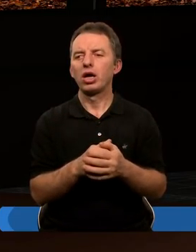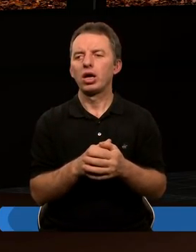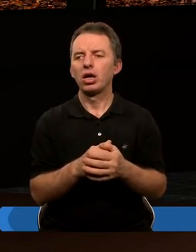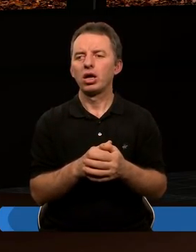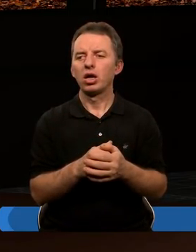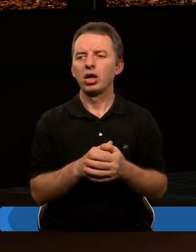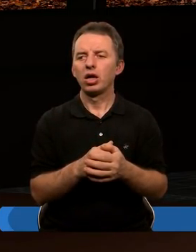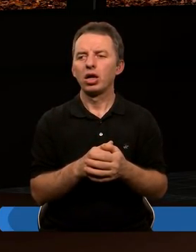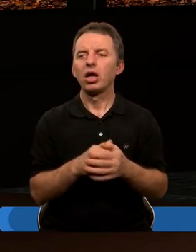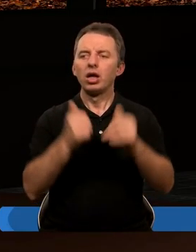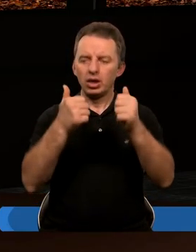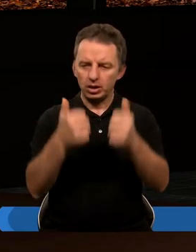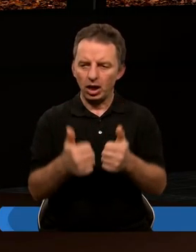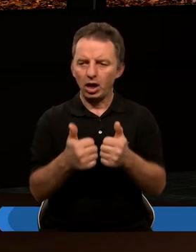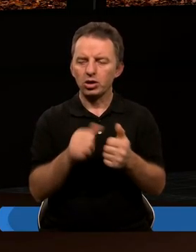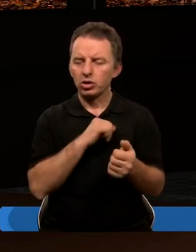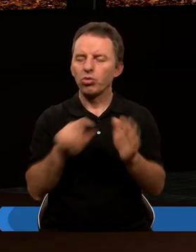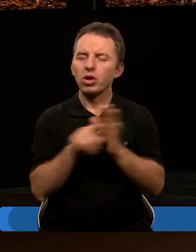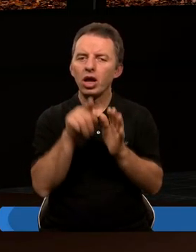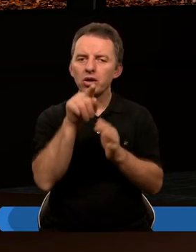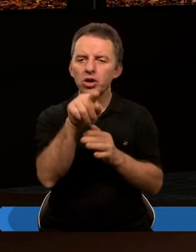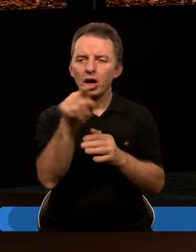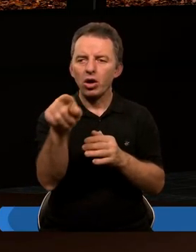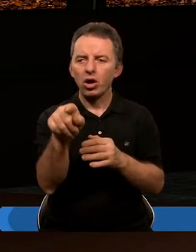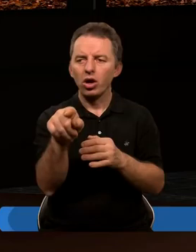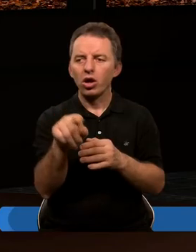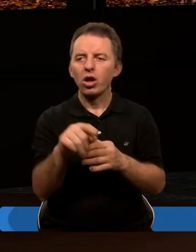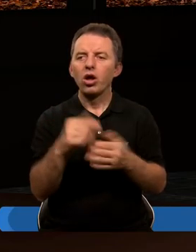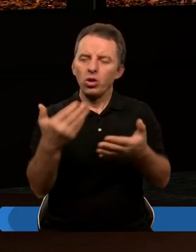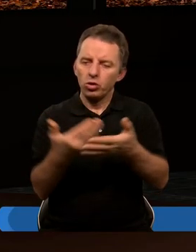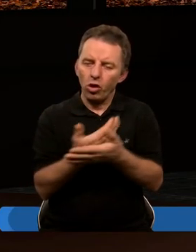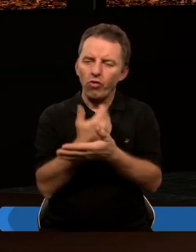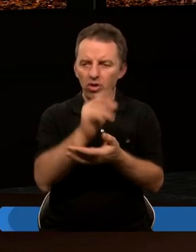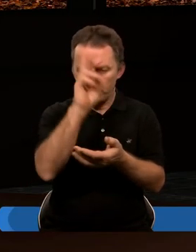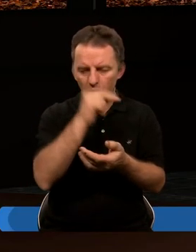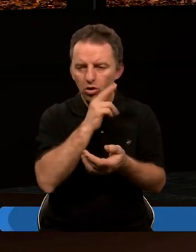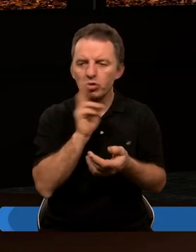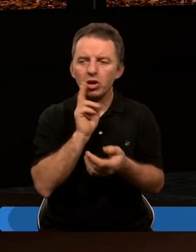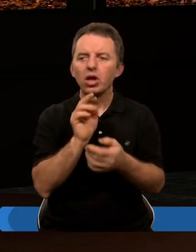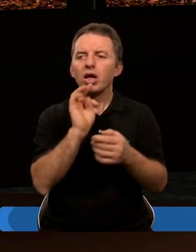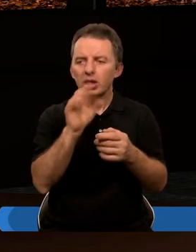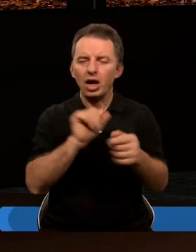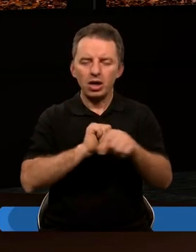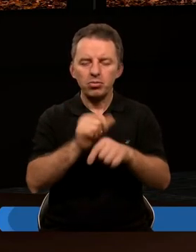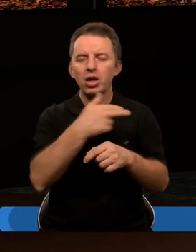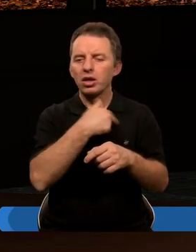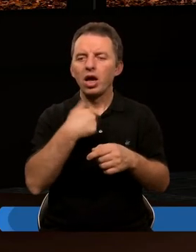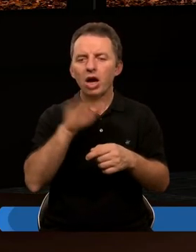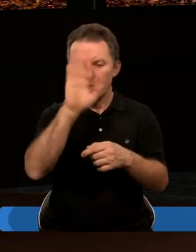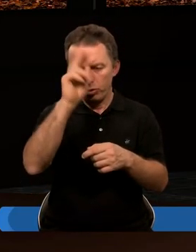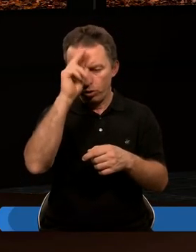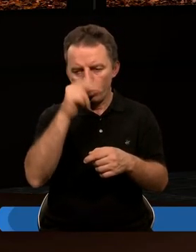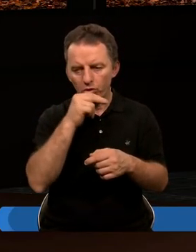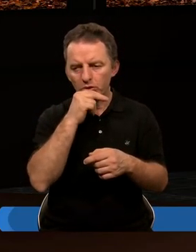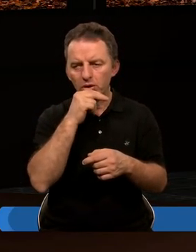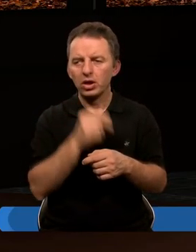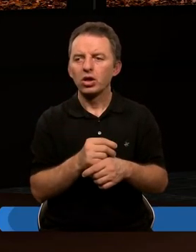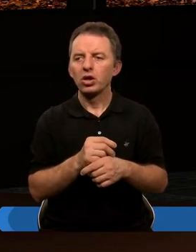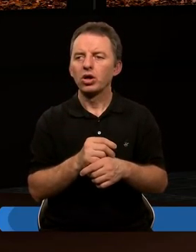stać się dla Niego nowymi rodzicami. Takim jest właśnie Bóg Ojciec. To,